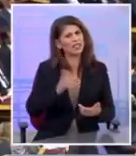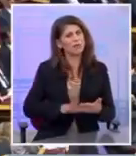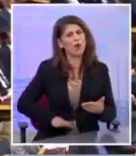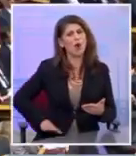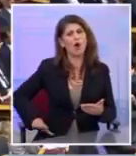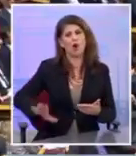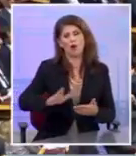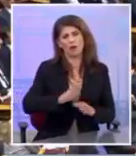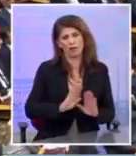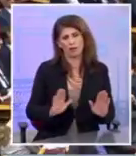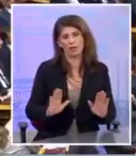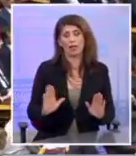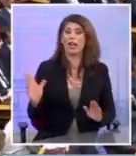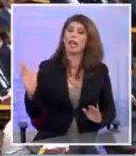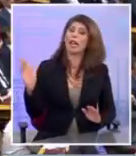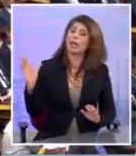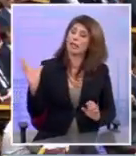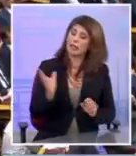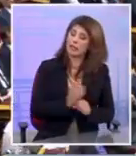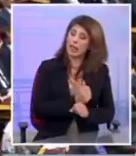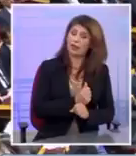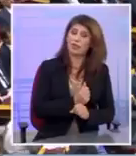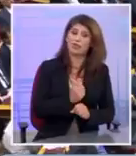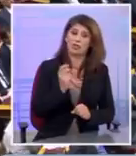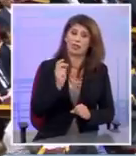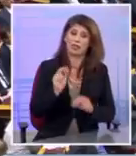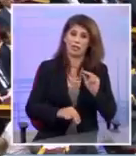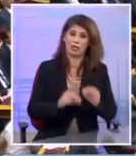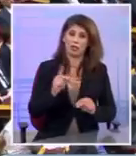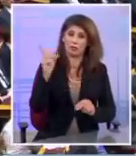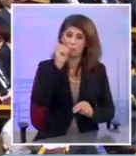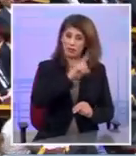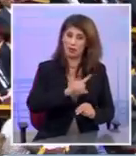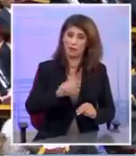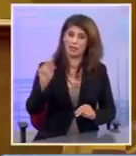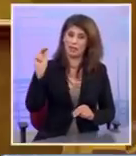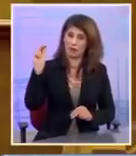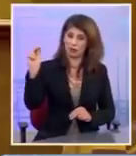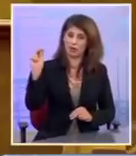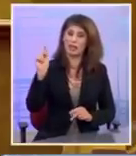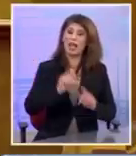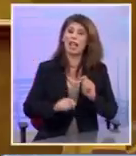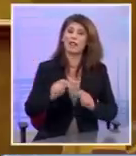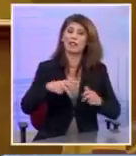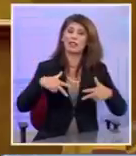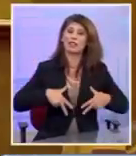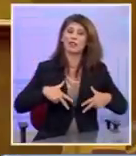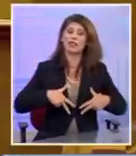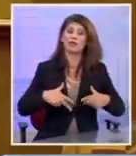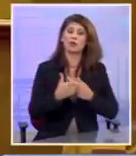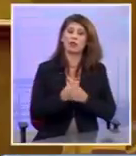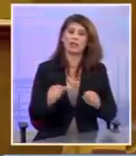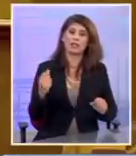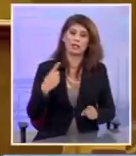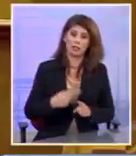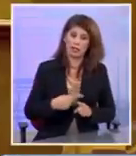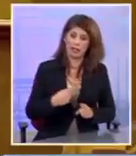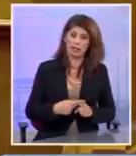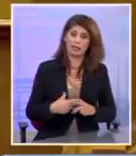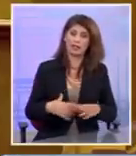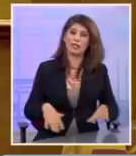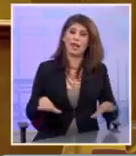όλους. Κέρδισε τις εκλογές με ψέματα και υποσχέσεις, έφτιαξε κυβέρνηση με τους ΑΝΕΛ,